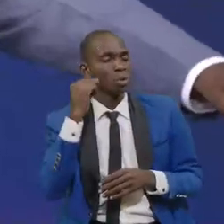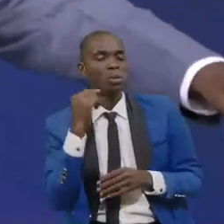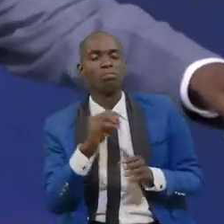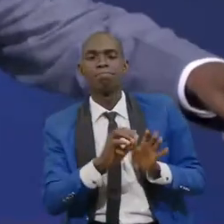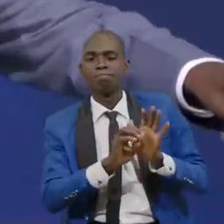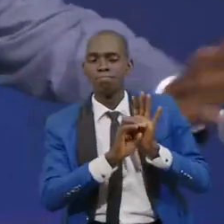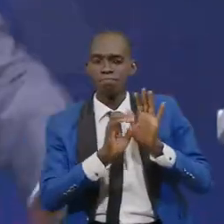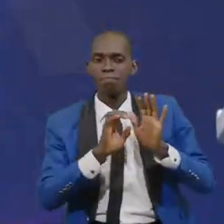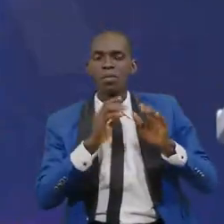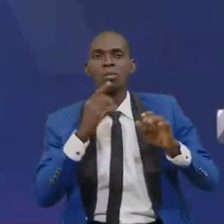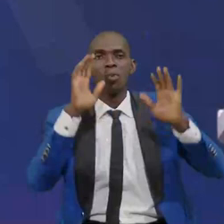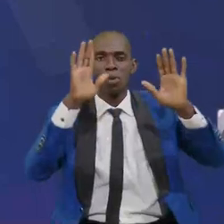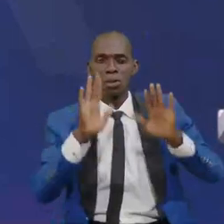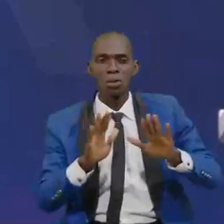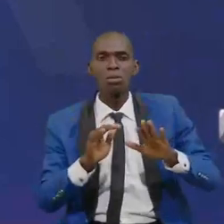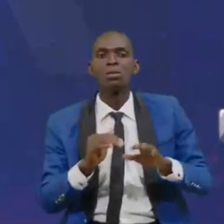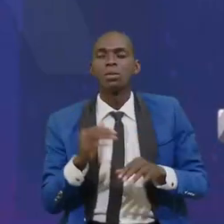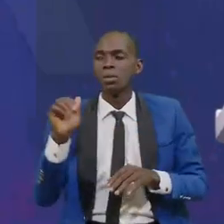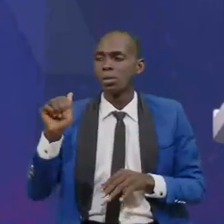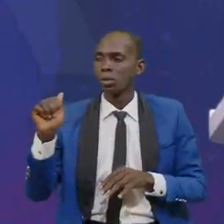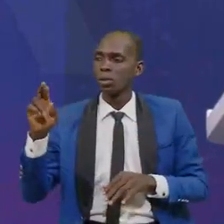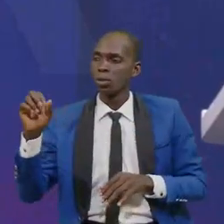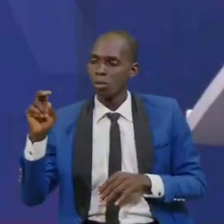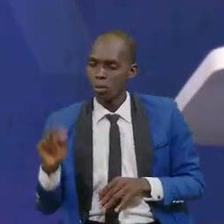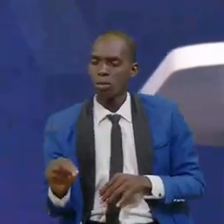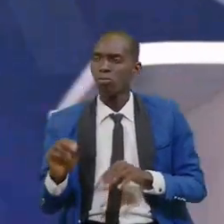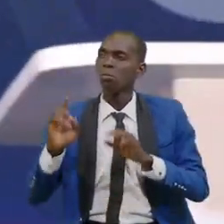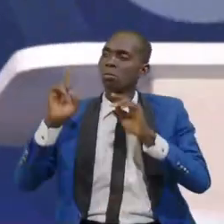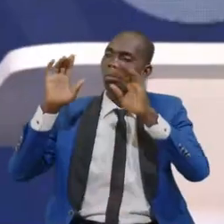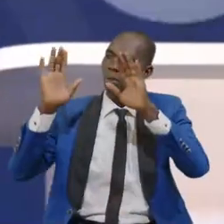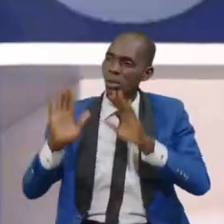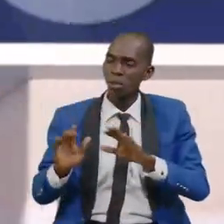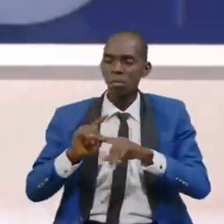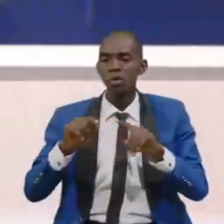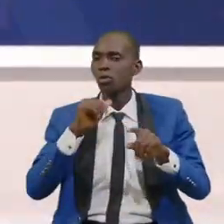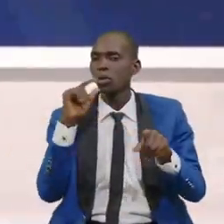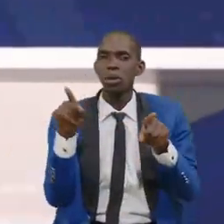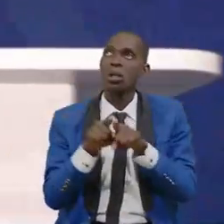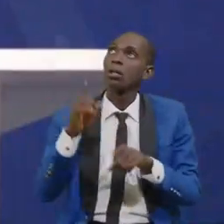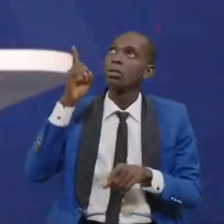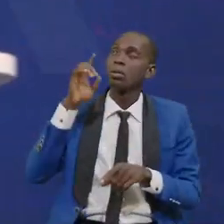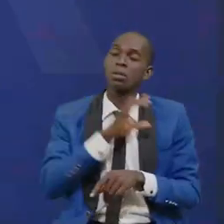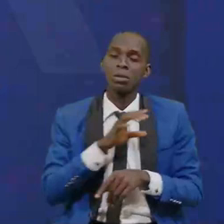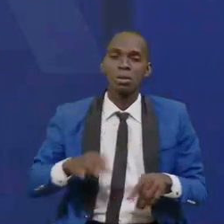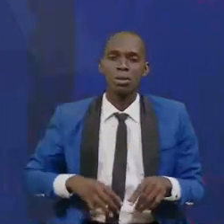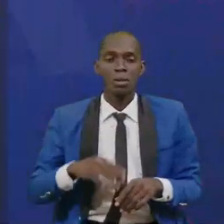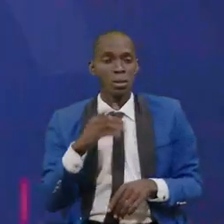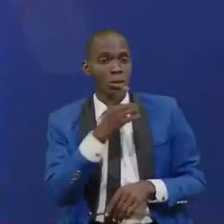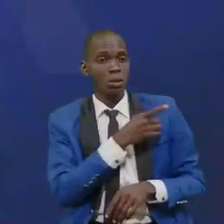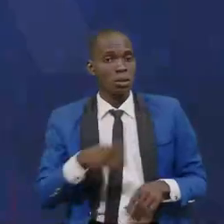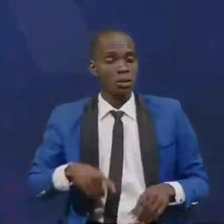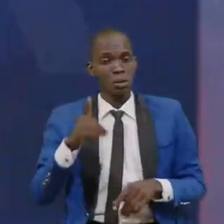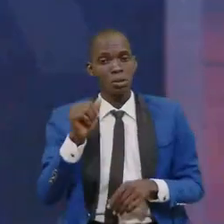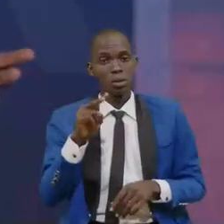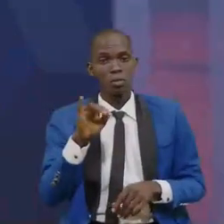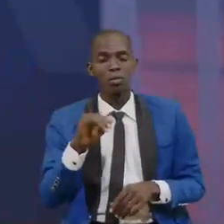n'est pas d'autant supérieur. Aaron, excellent, mais pas d'autant supérieur. David, excellent, mais pas d'autant